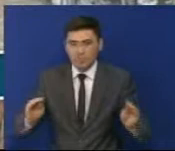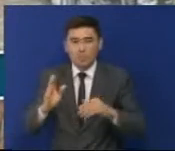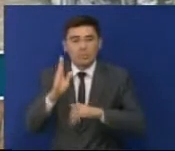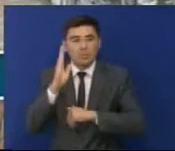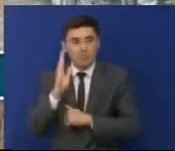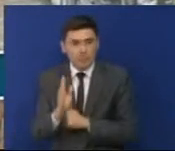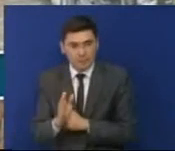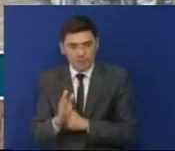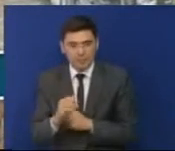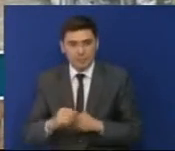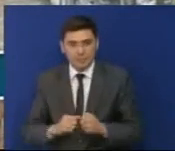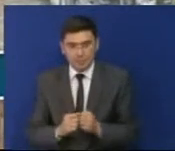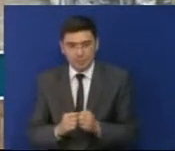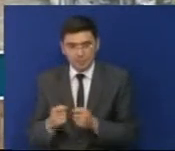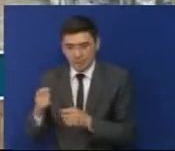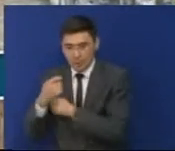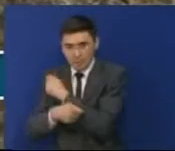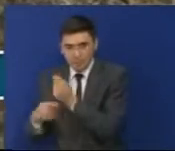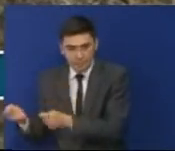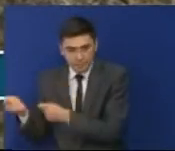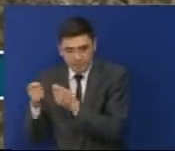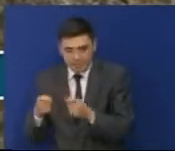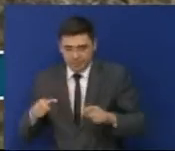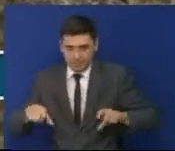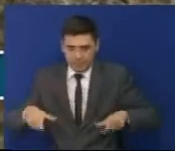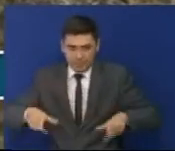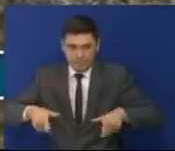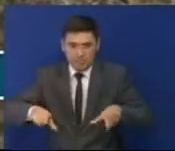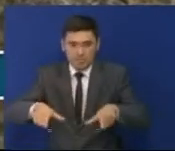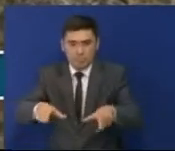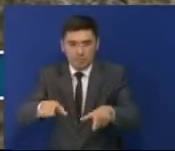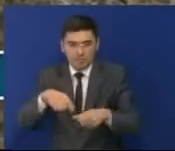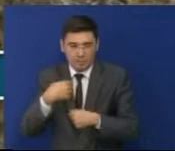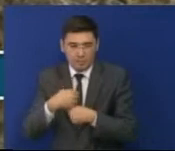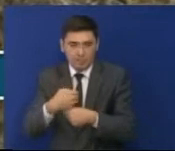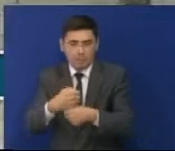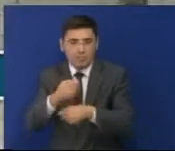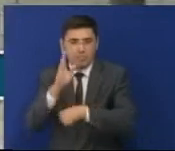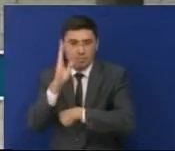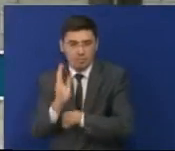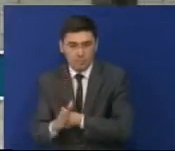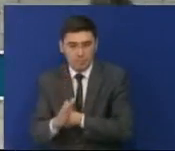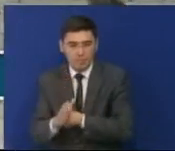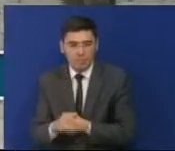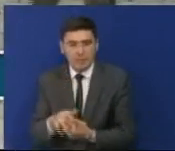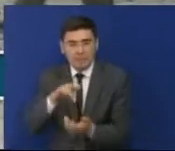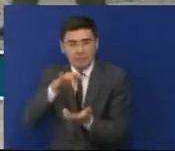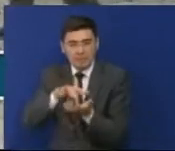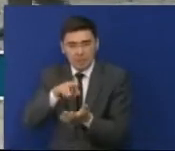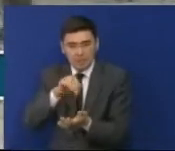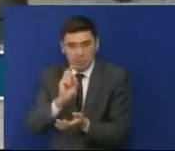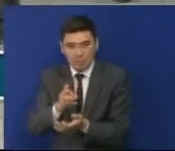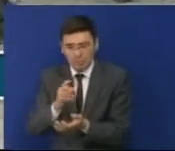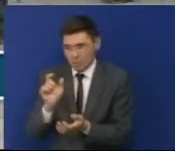бойда төсеме тастарды төсеуді жоспарлап отыр. Сондай-ақ адамдардың бұрынғыдай орталық саябақ арқылы өту үшін екі қақпа